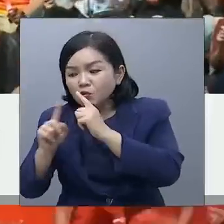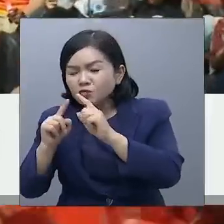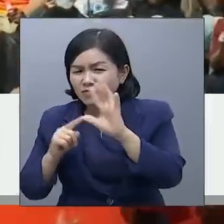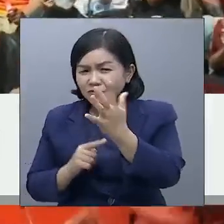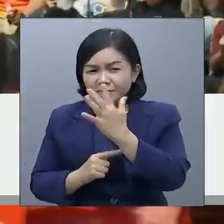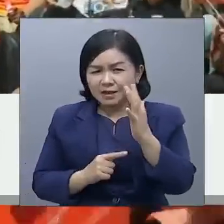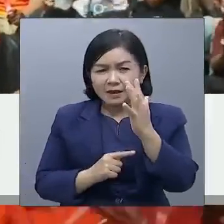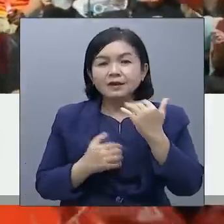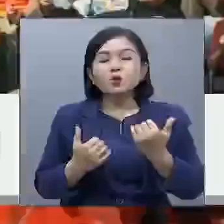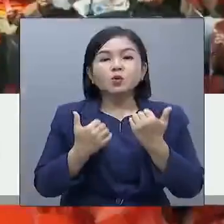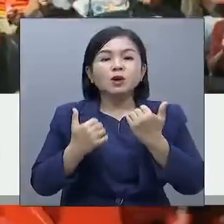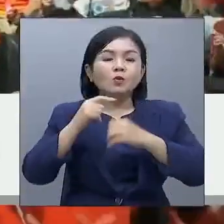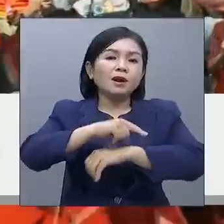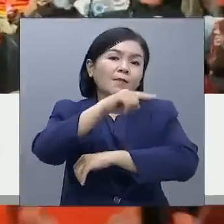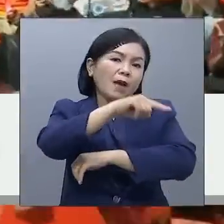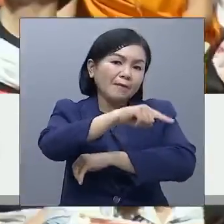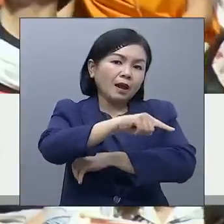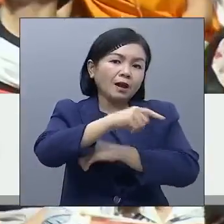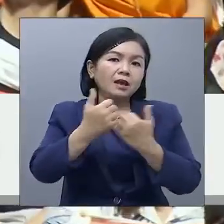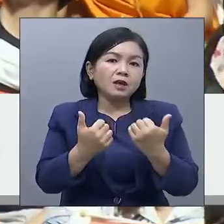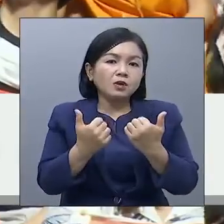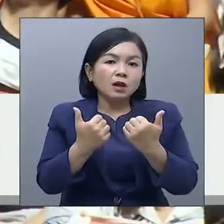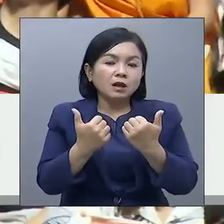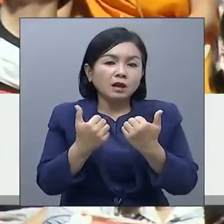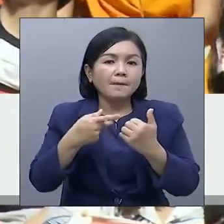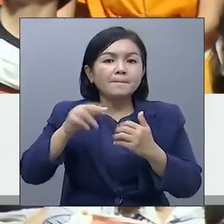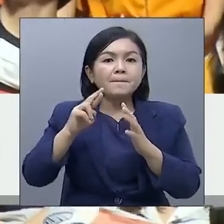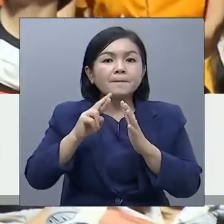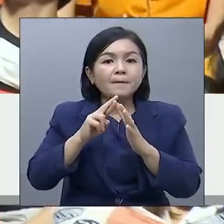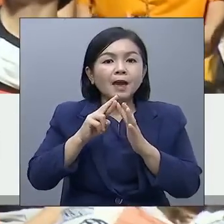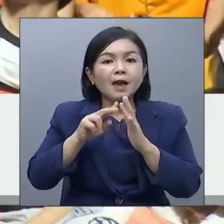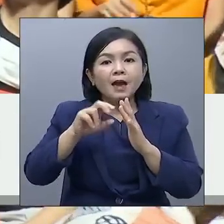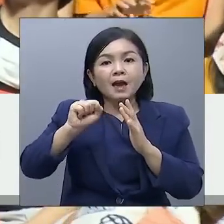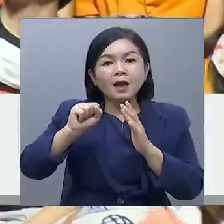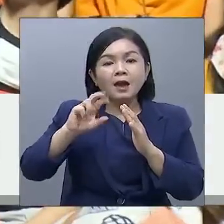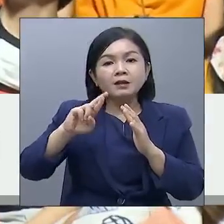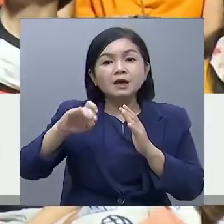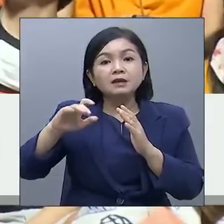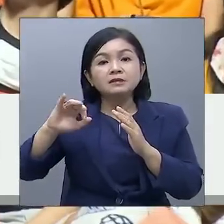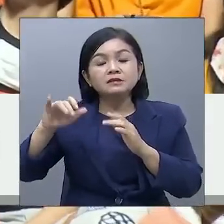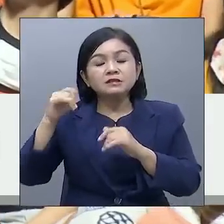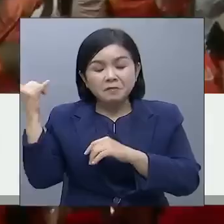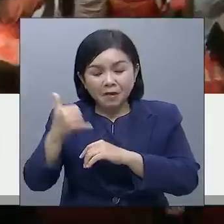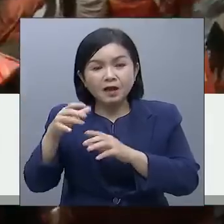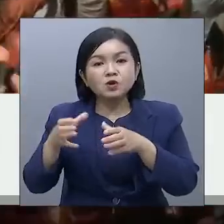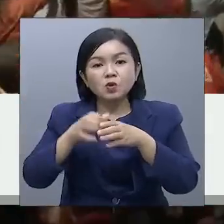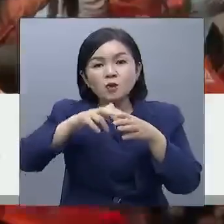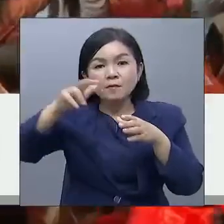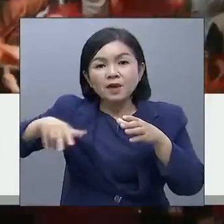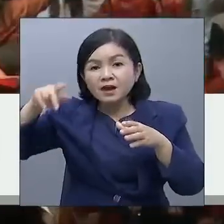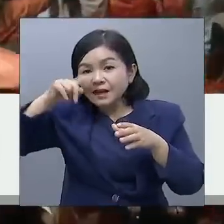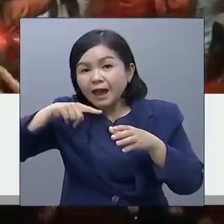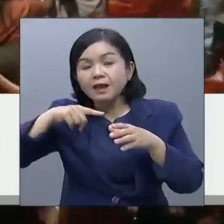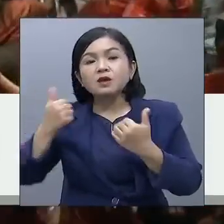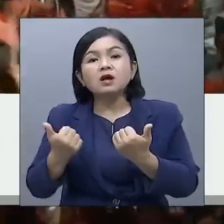และวันนี้สายๆเที่ยงนายประเสริฐก็อาจจะเข้ามาที่ทำการพรรคเพื่อไทยค่ะและวันนี้ก็ไม่ได้บอกนะคะว่า2พรรคนั้นถกกันนอกรอบที่ไหน